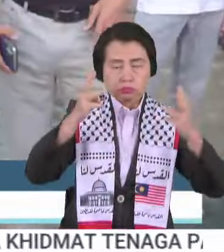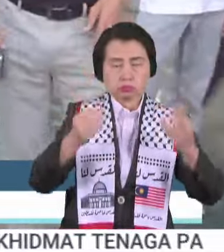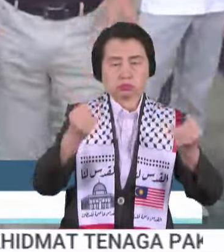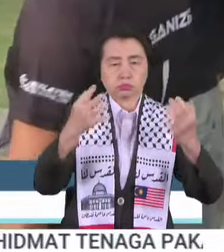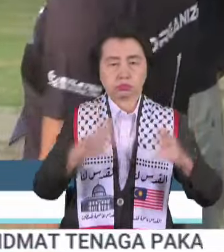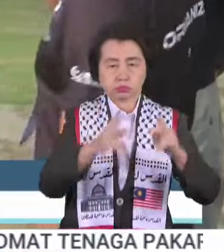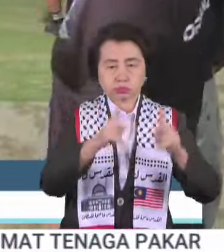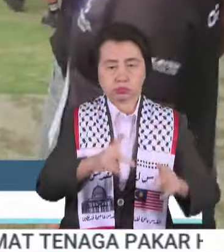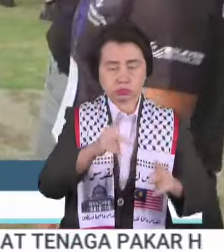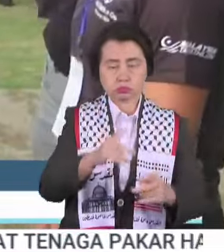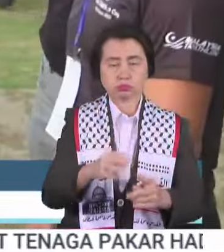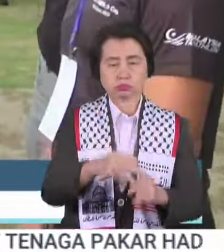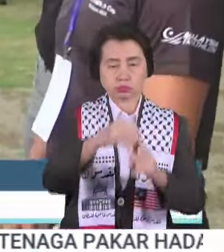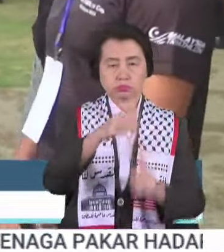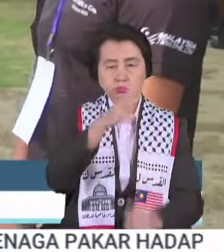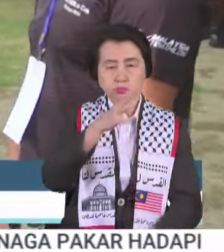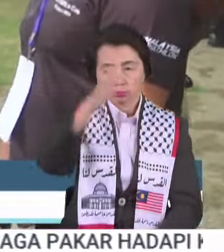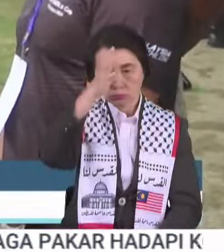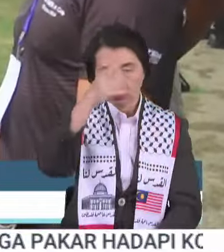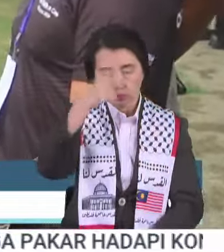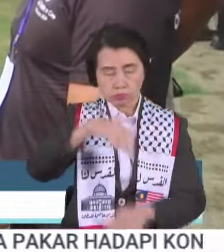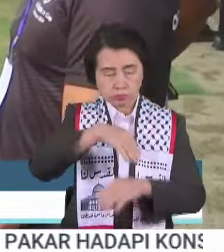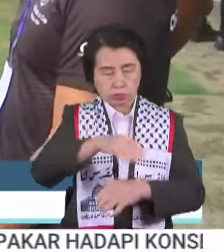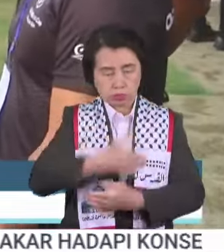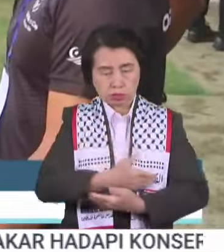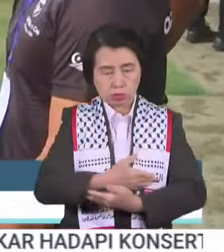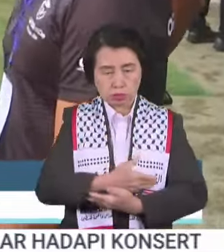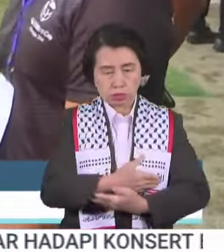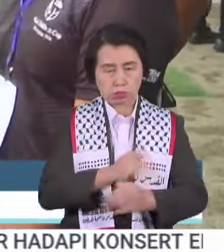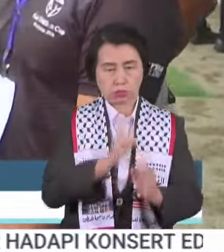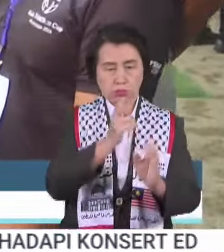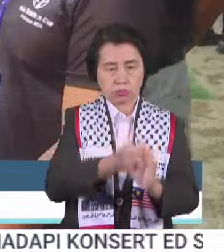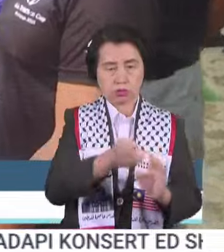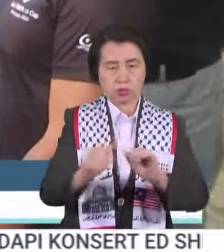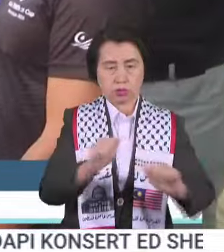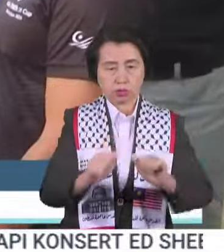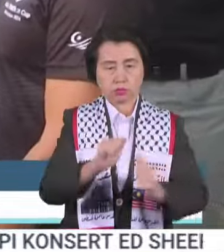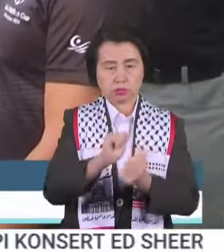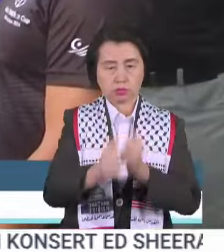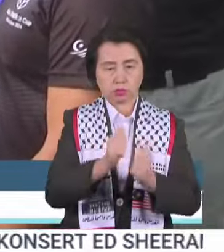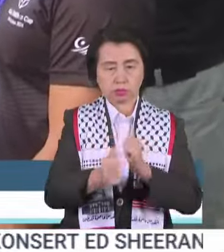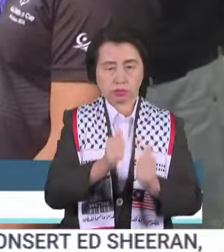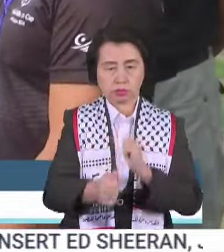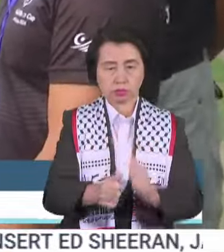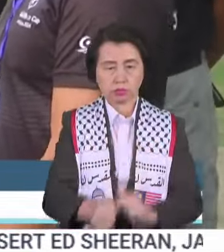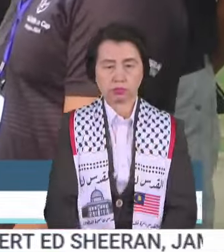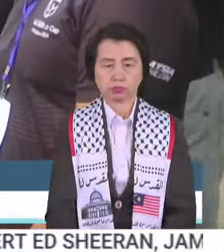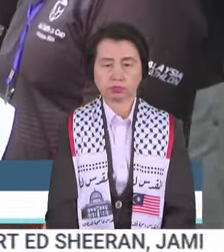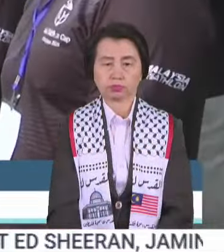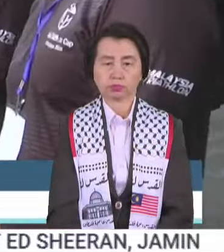banyak pihak terutamanya ibu bapa untuk menghantar anak-anak menyertai aktiviti sukan.